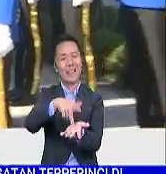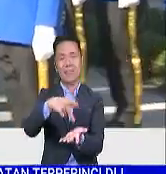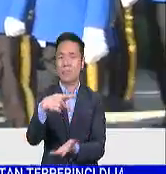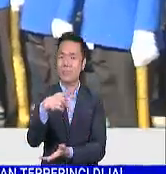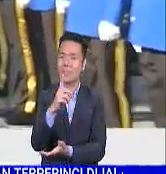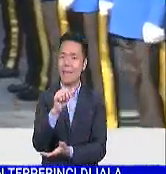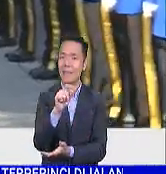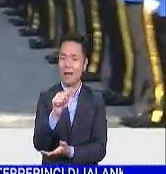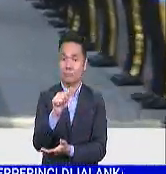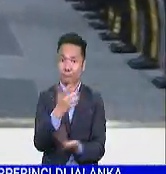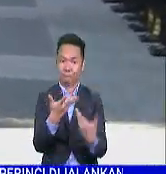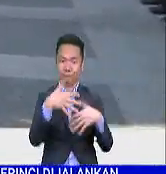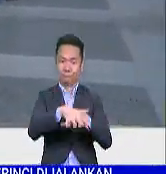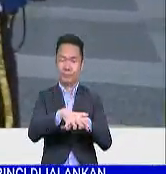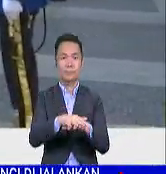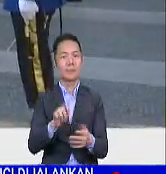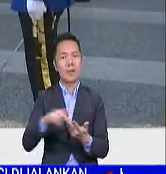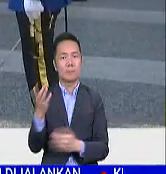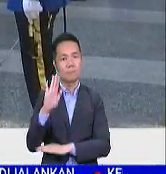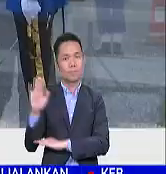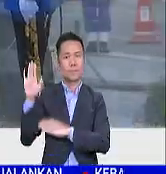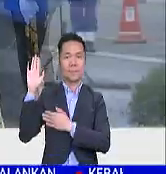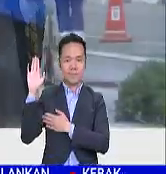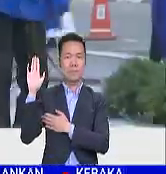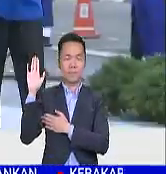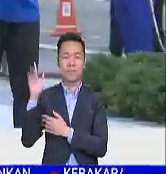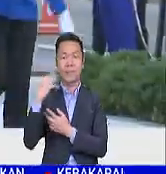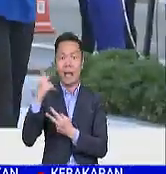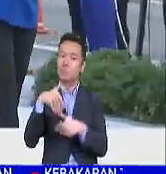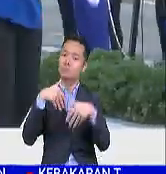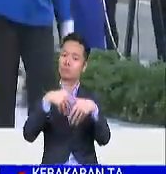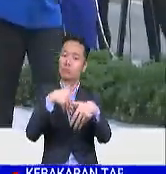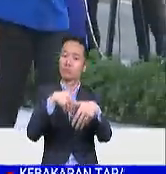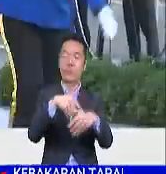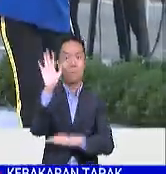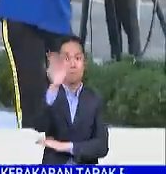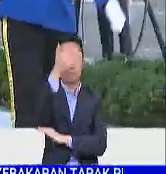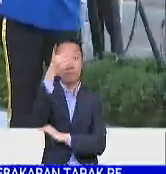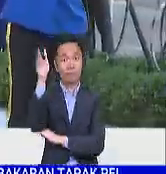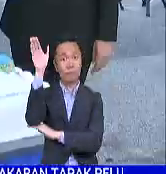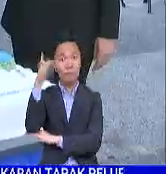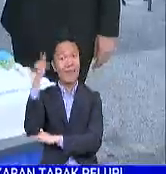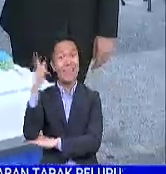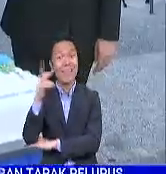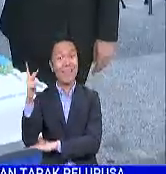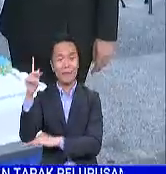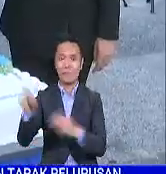upacara tersebut turut dilakukan lafaz ikrar anggota DBKK, perarakan masuk bendera Bandaraya Kota Kinabalu dan acara memotong kek